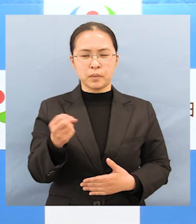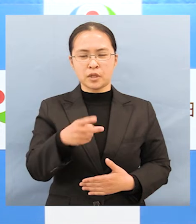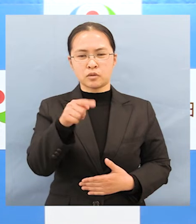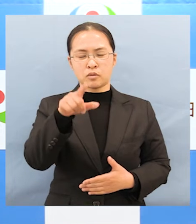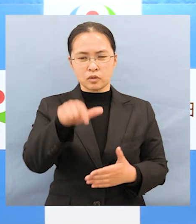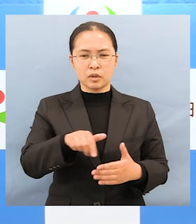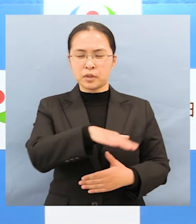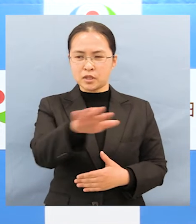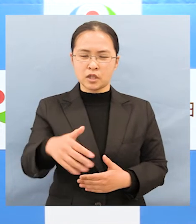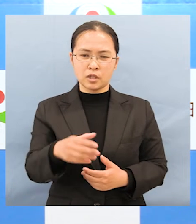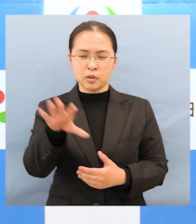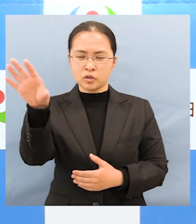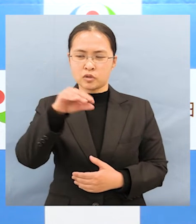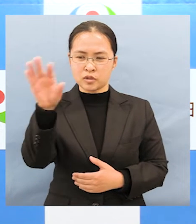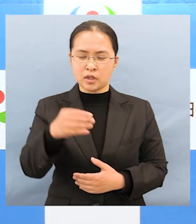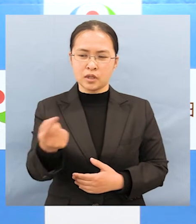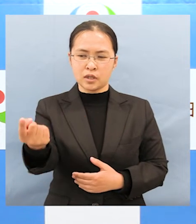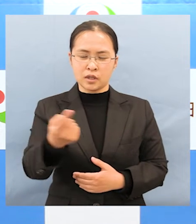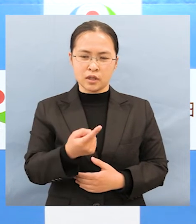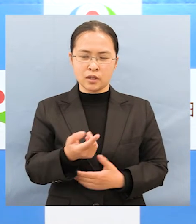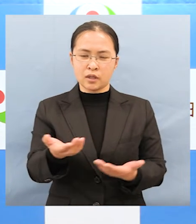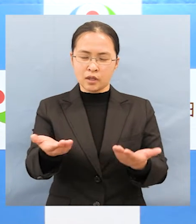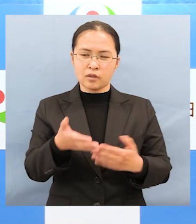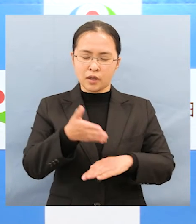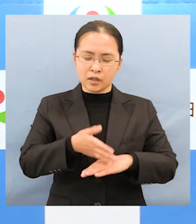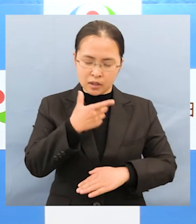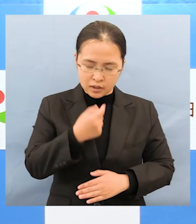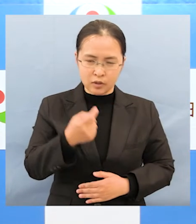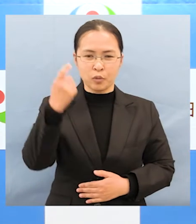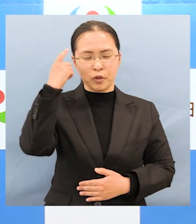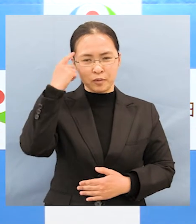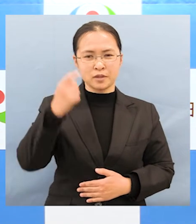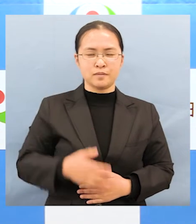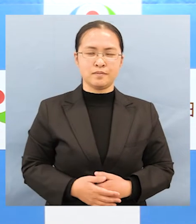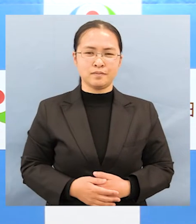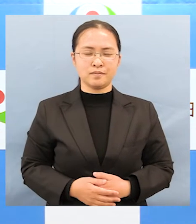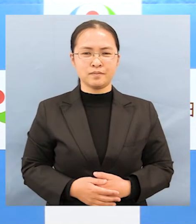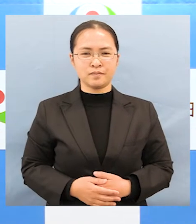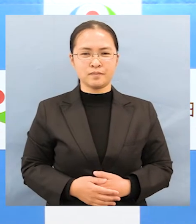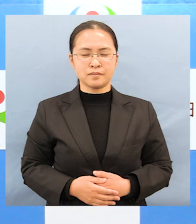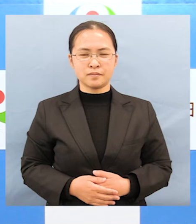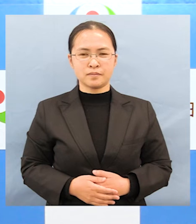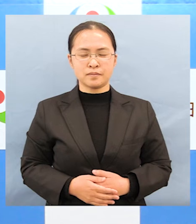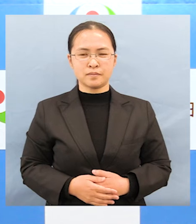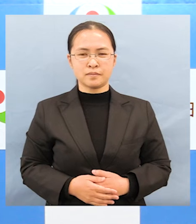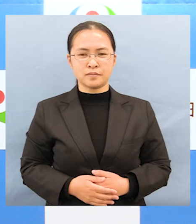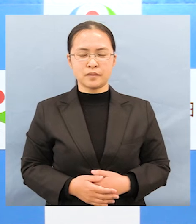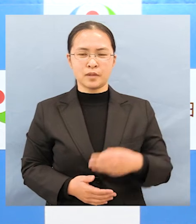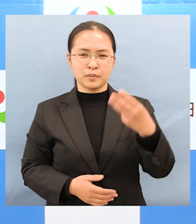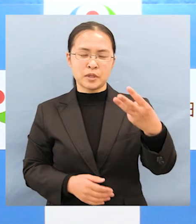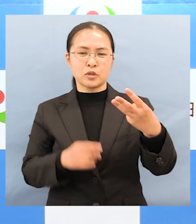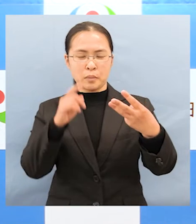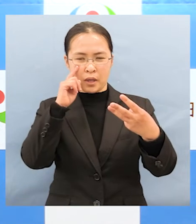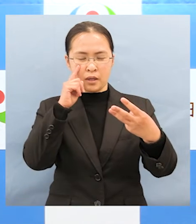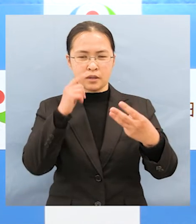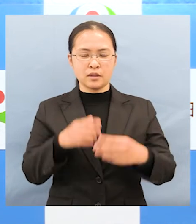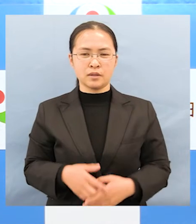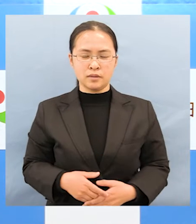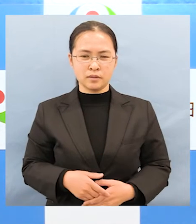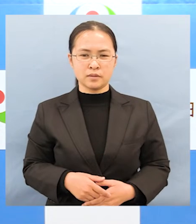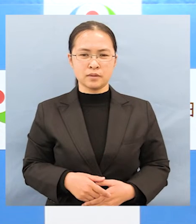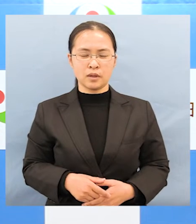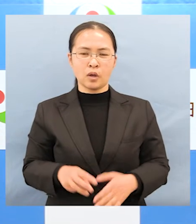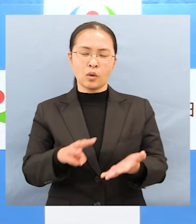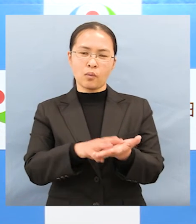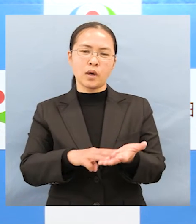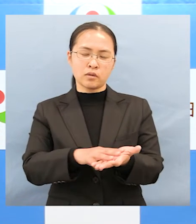メディアの皆さんにも取材に来ていただけるとありがたいなというふうに思います。はい、次3点目です。3点